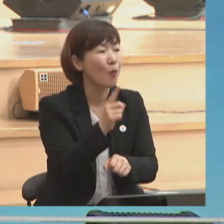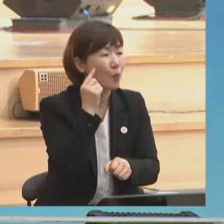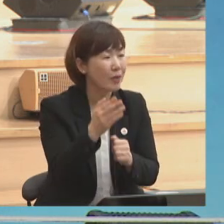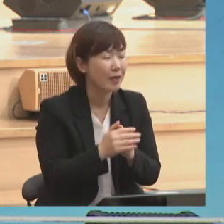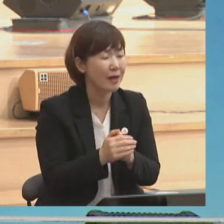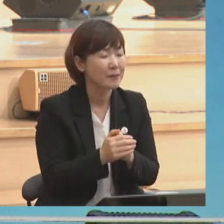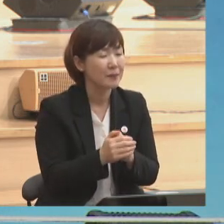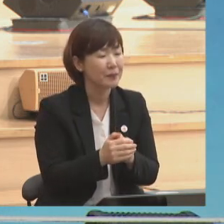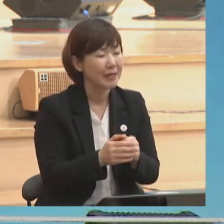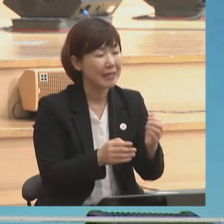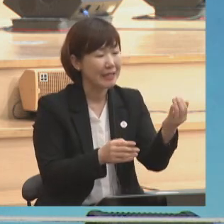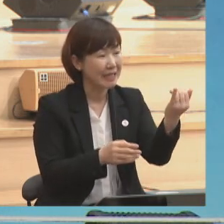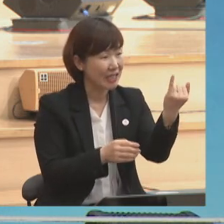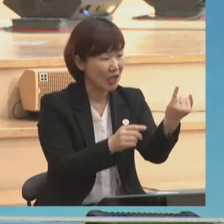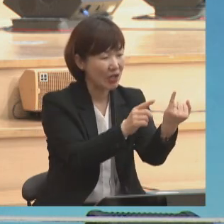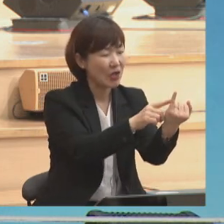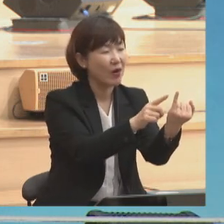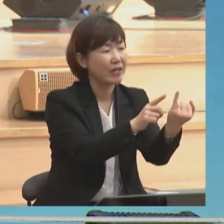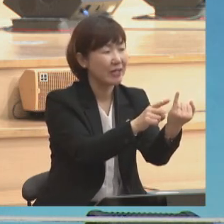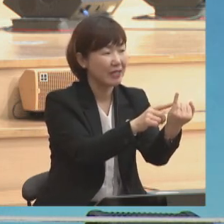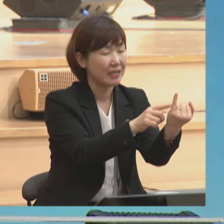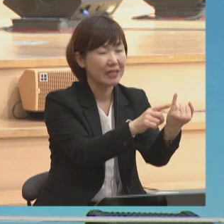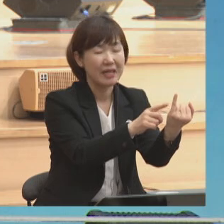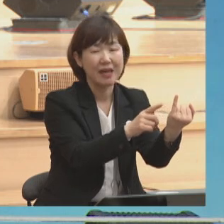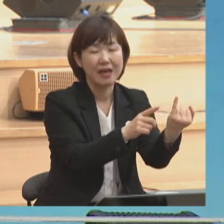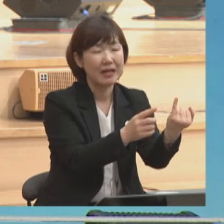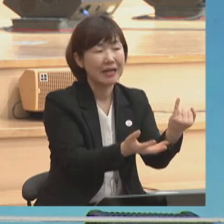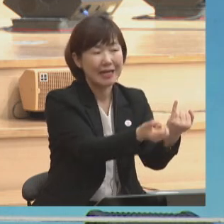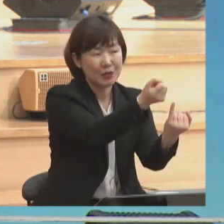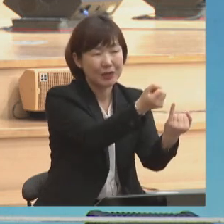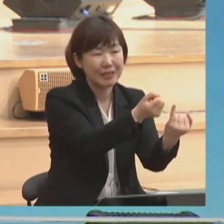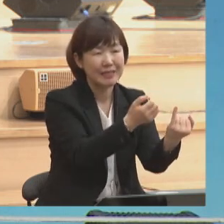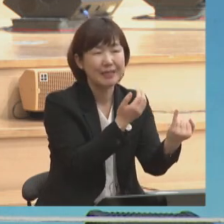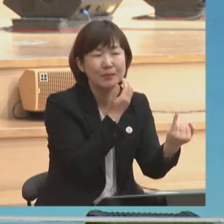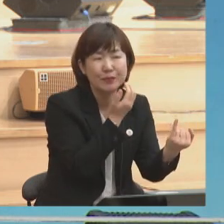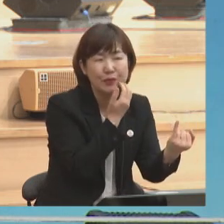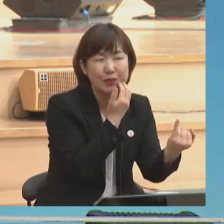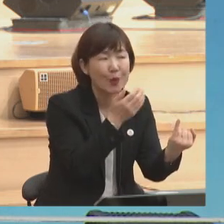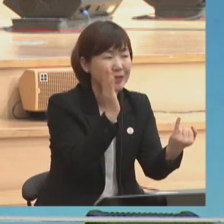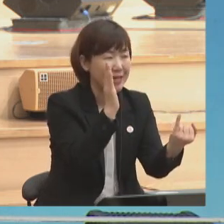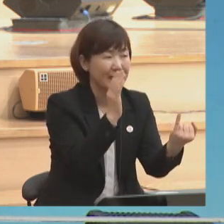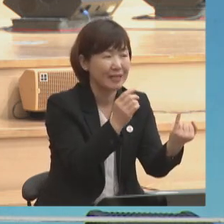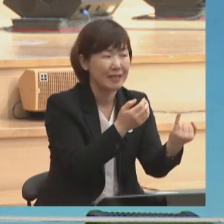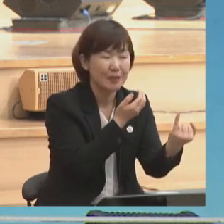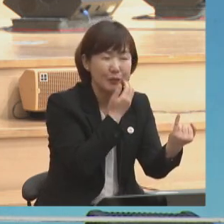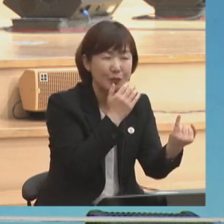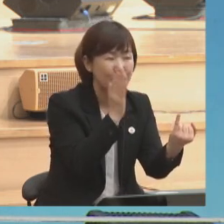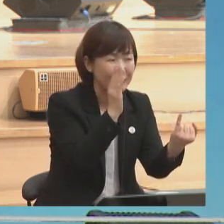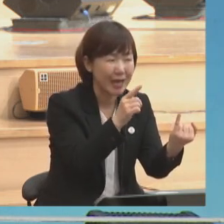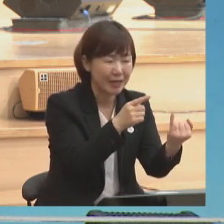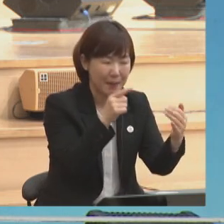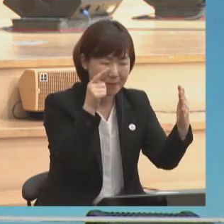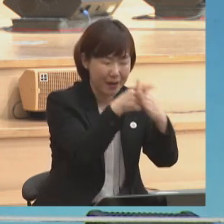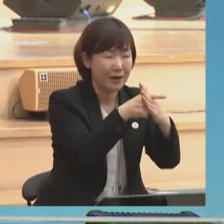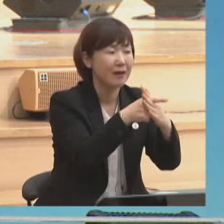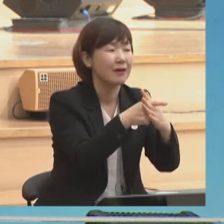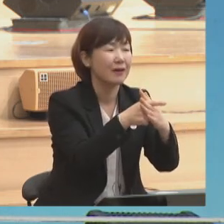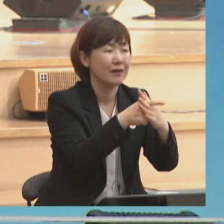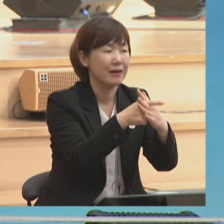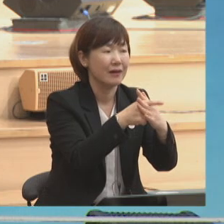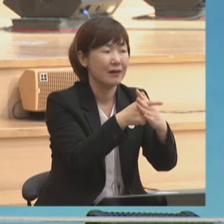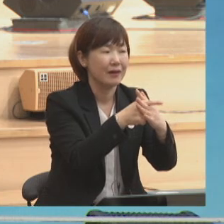여인의 치부를 확 끄집어내고 있는 거예요. 치부를 드러내고 있는 거.